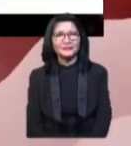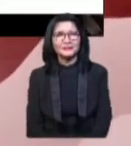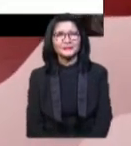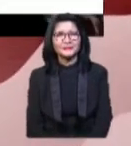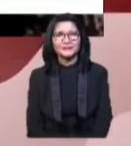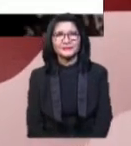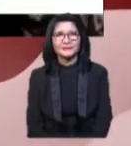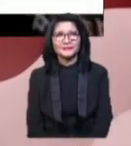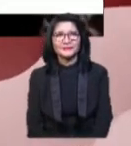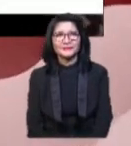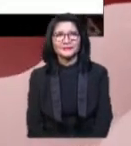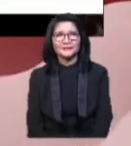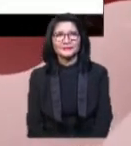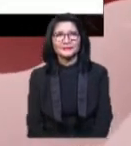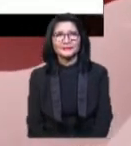Christine.